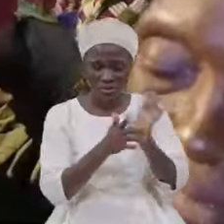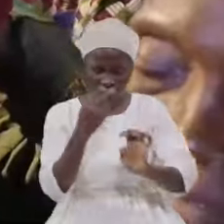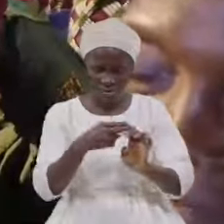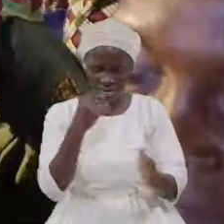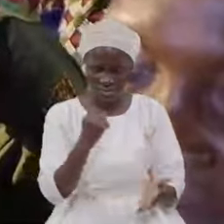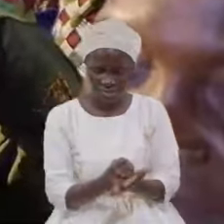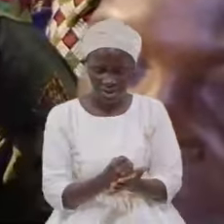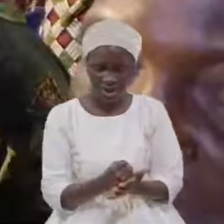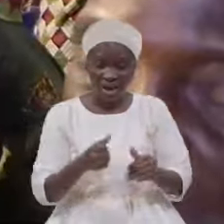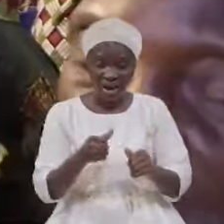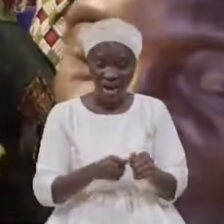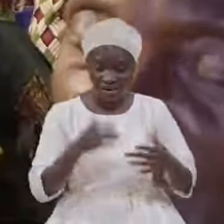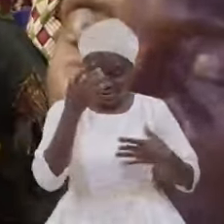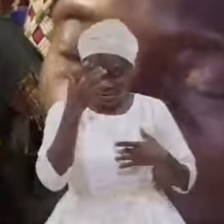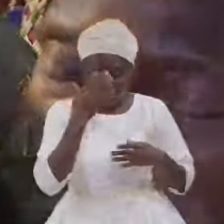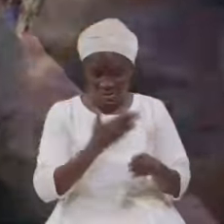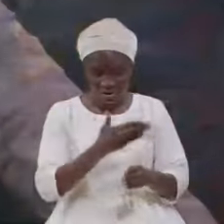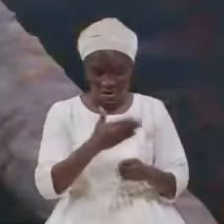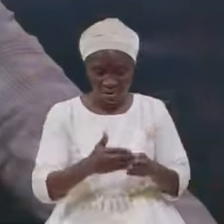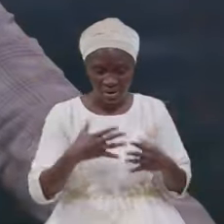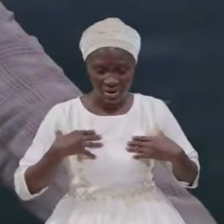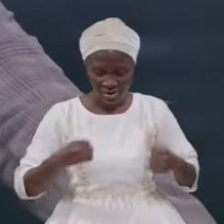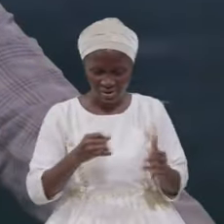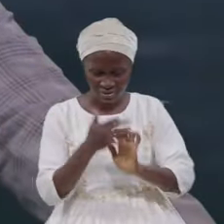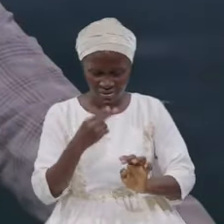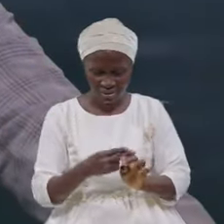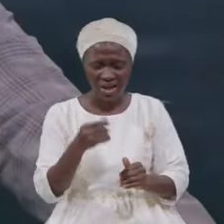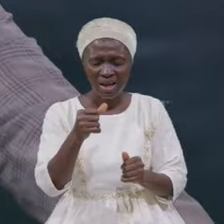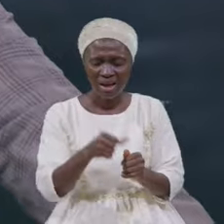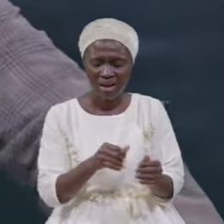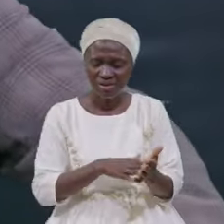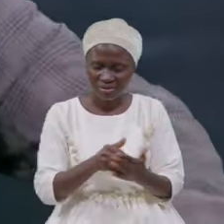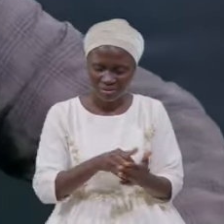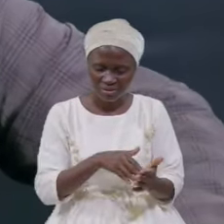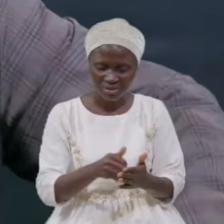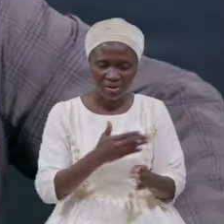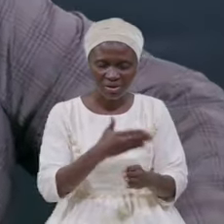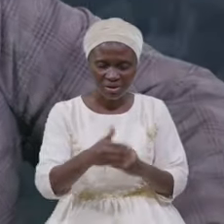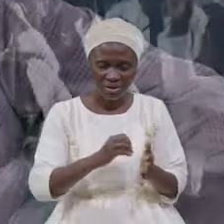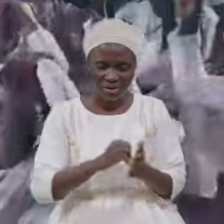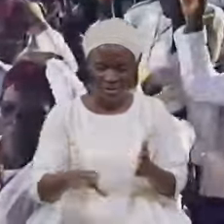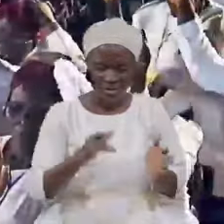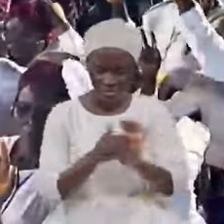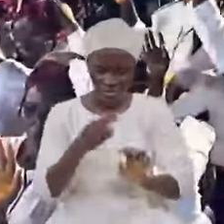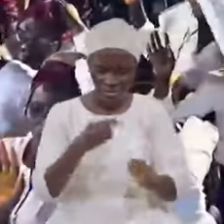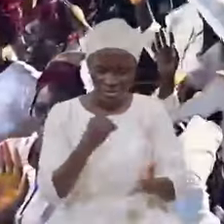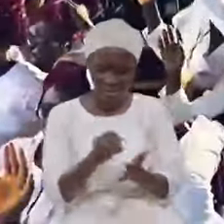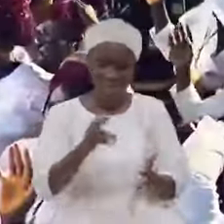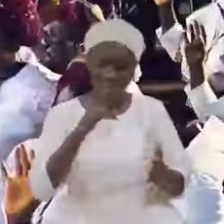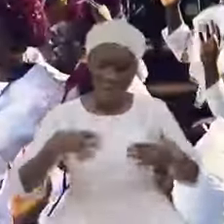Toute infirmité totalement ôtée. Tu es guéri. Tu es